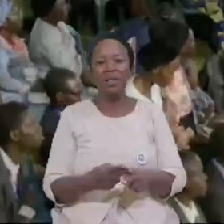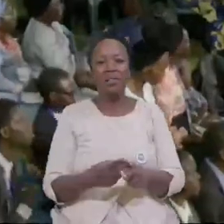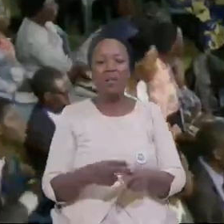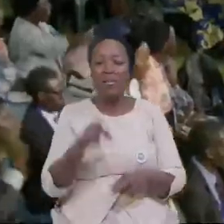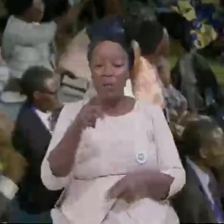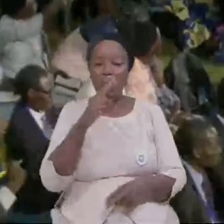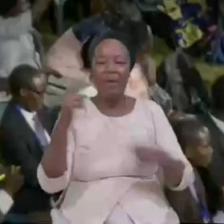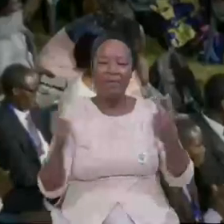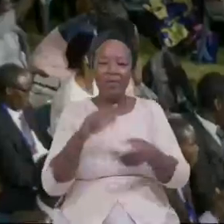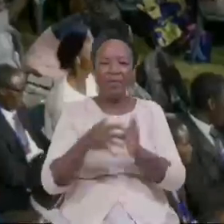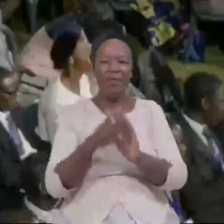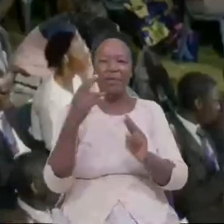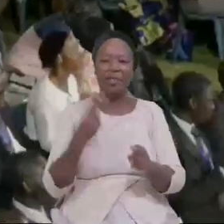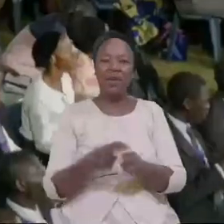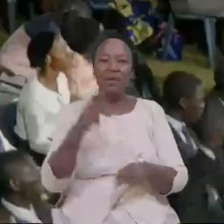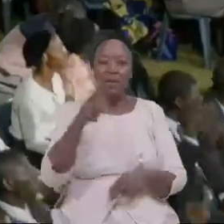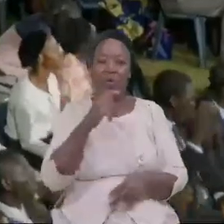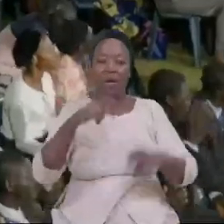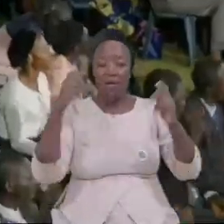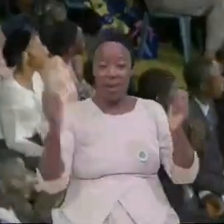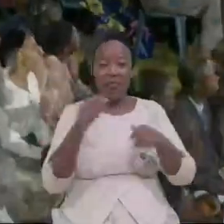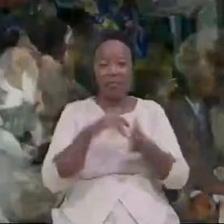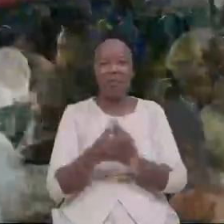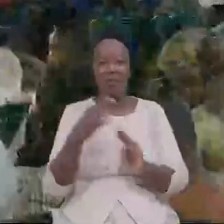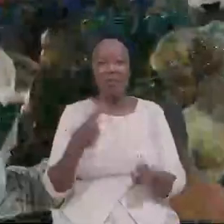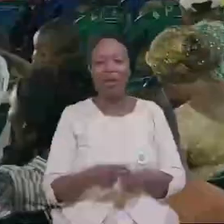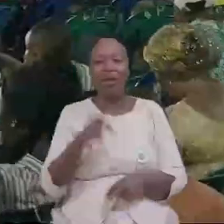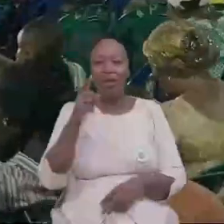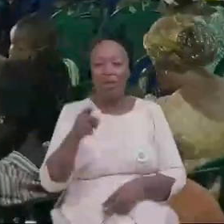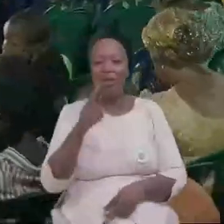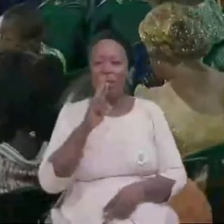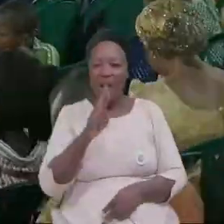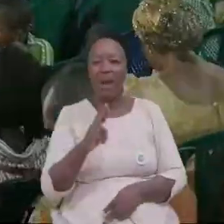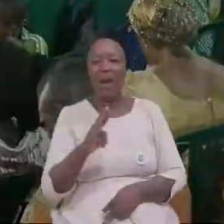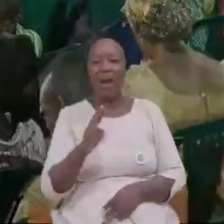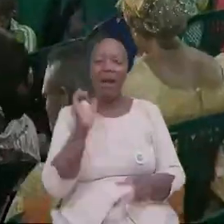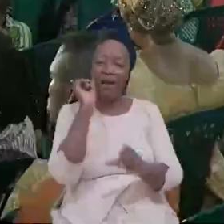victorieux. Tu es triomphant. Tu es un vainqueur.